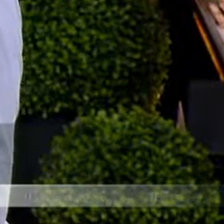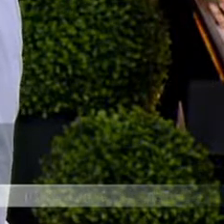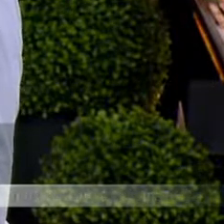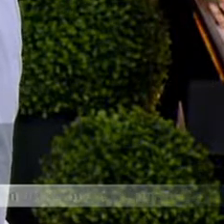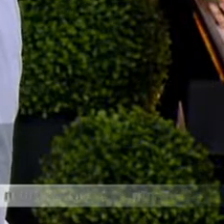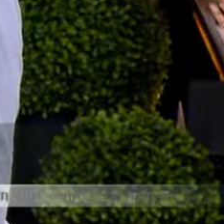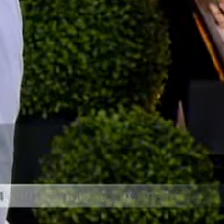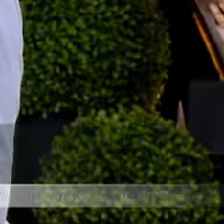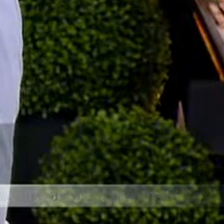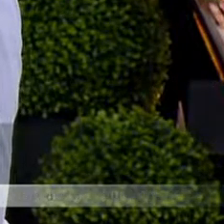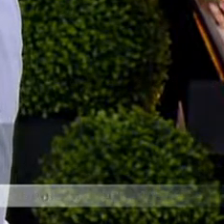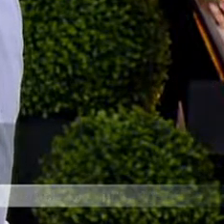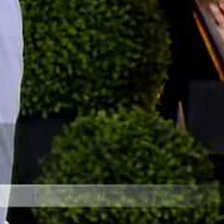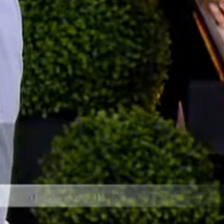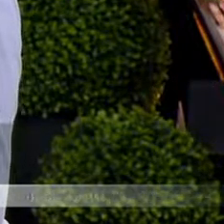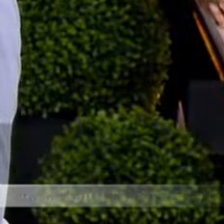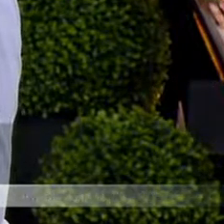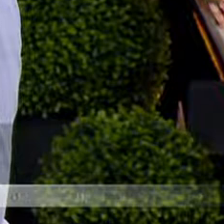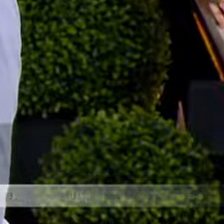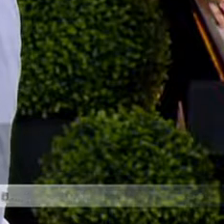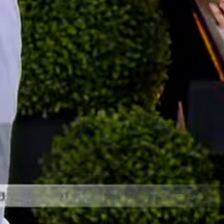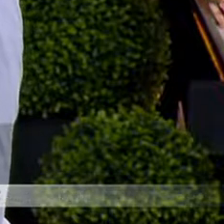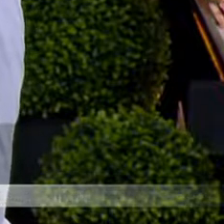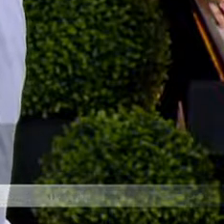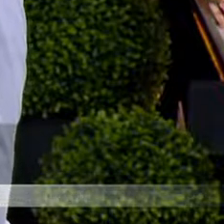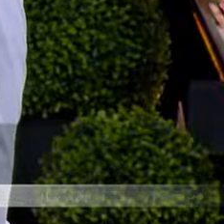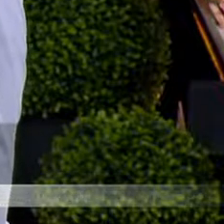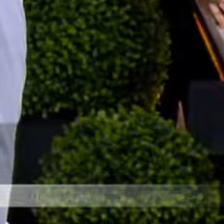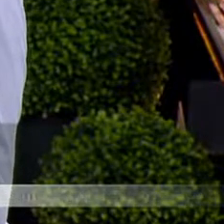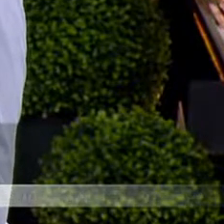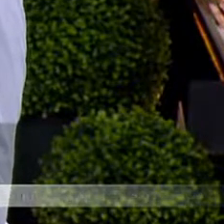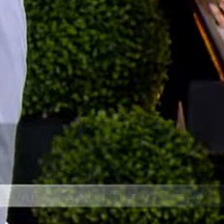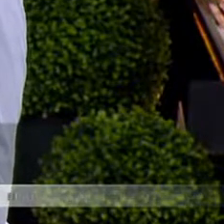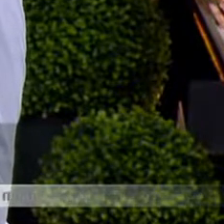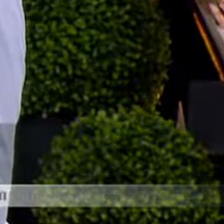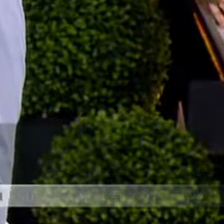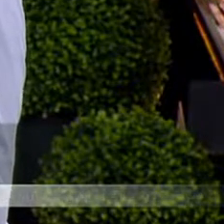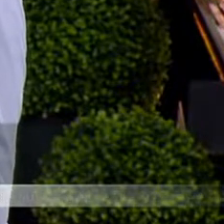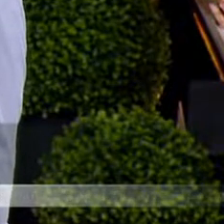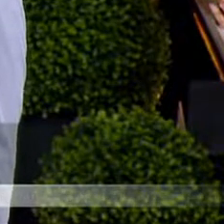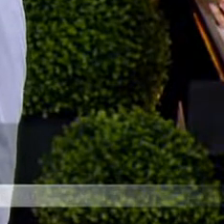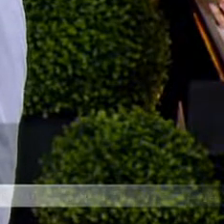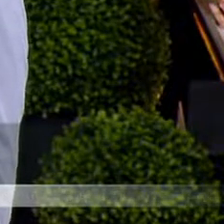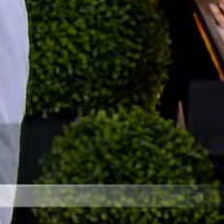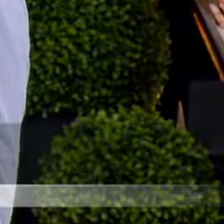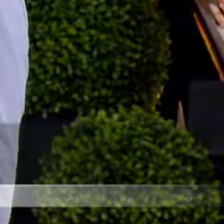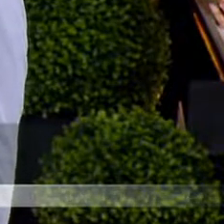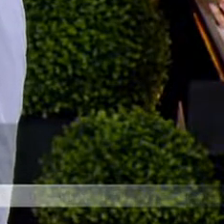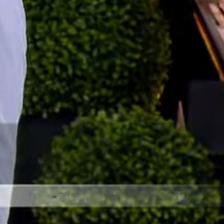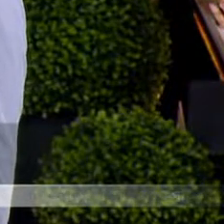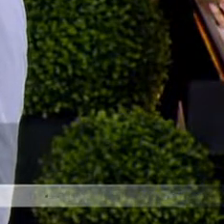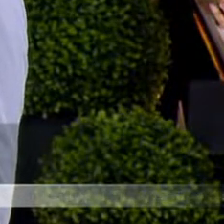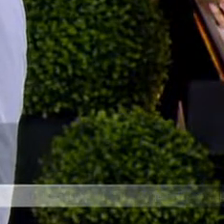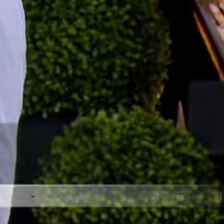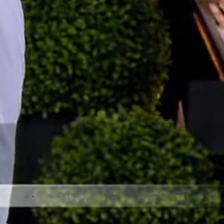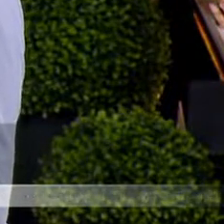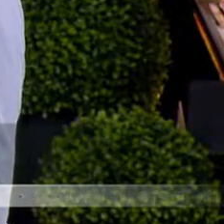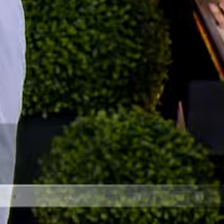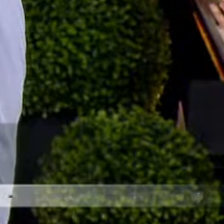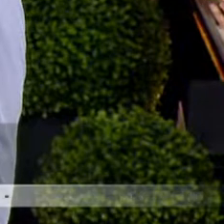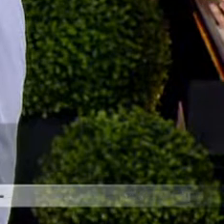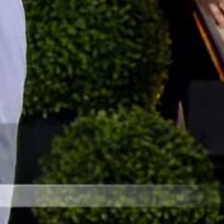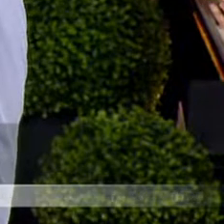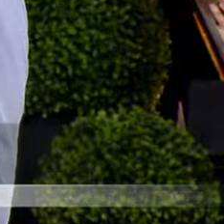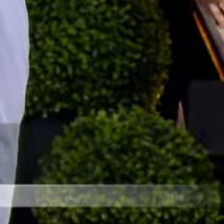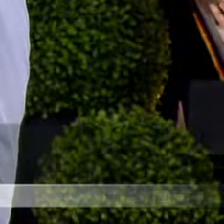ანუ ეს არის ურგენტული, ანუ გადაუდებელი შემთხვევა, სანამ რეგიონიდან პაციენტი ჩვენამდე მოაღწევს, მას შეიძლება სერიოზული